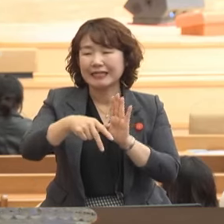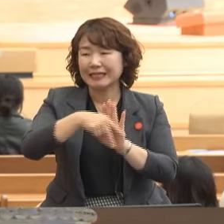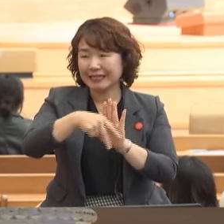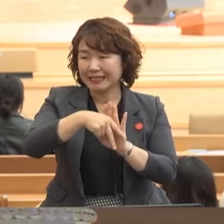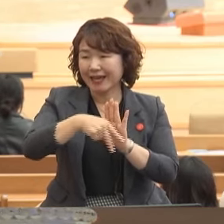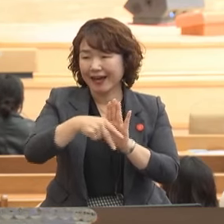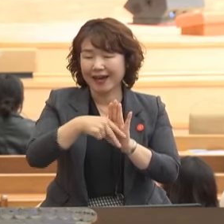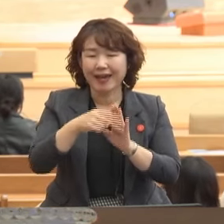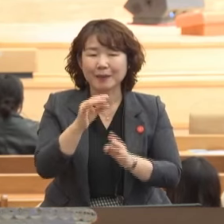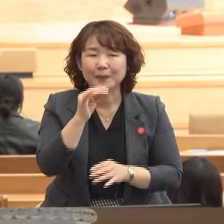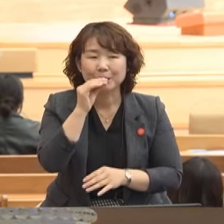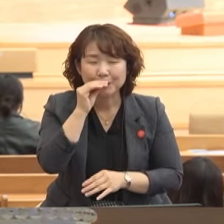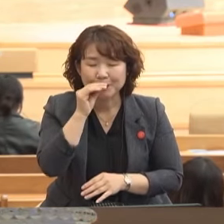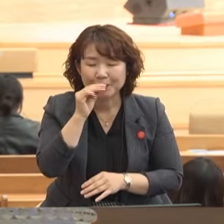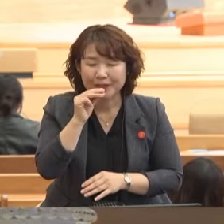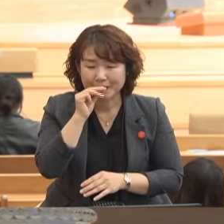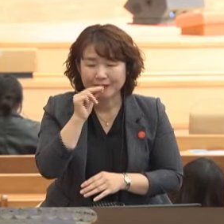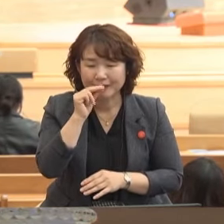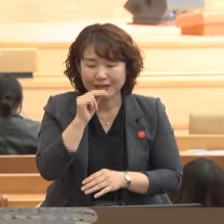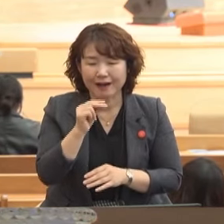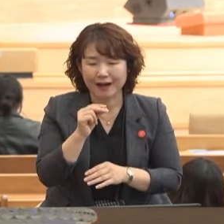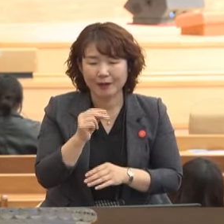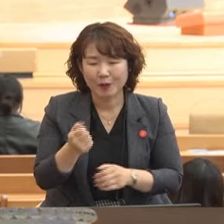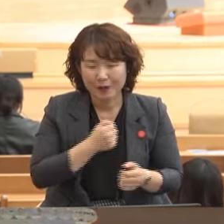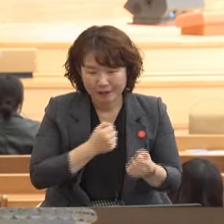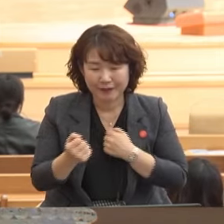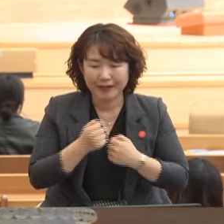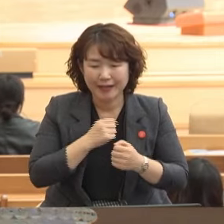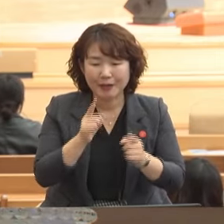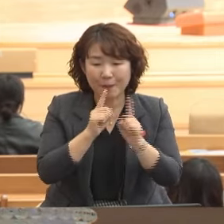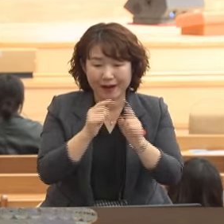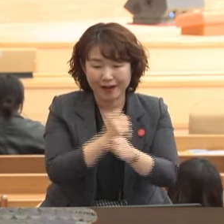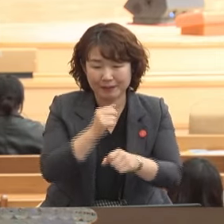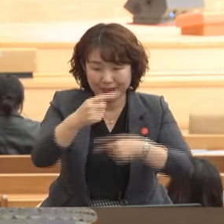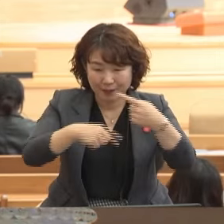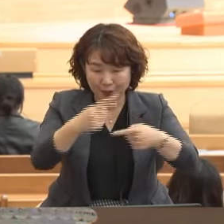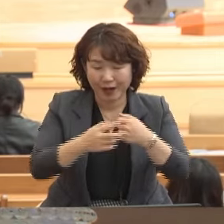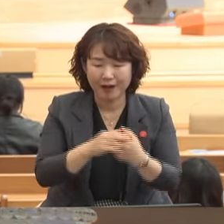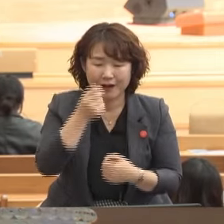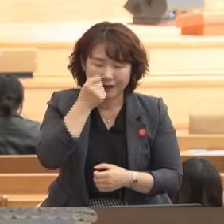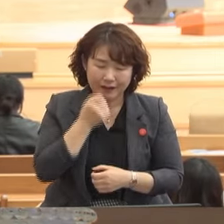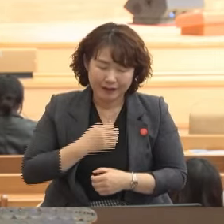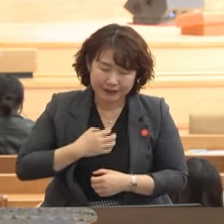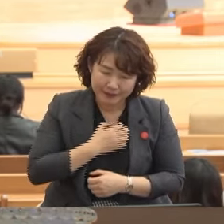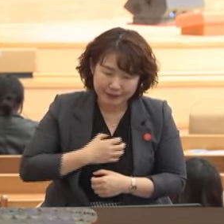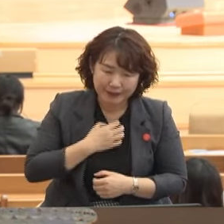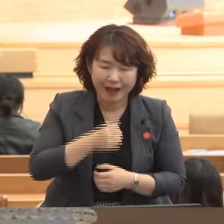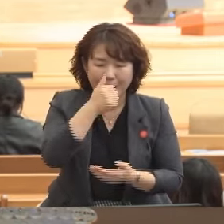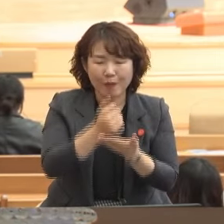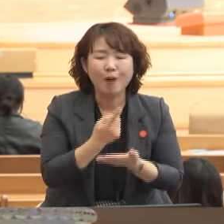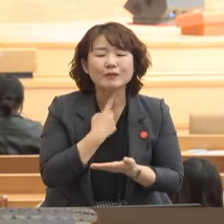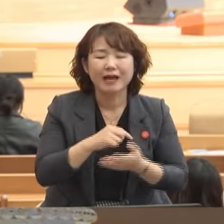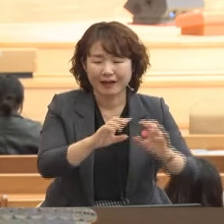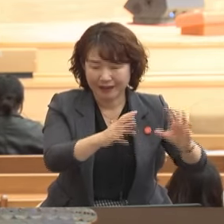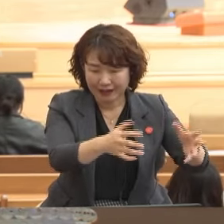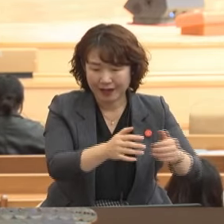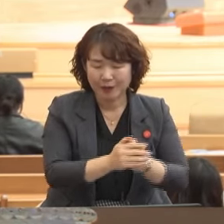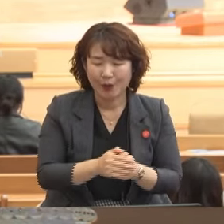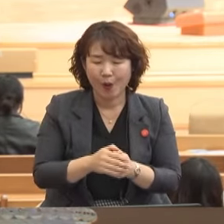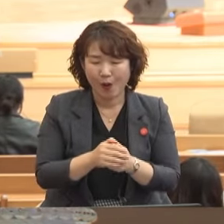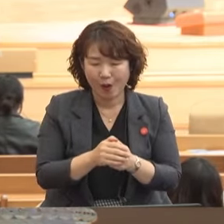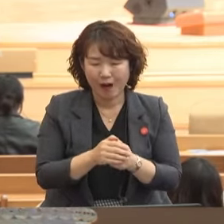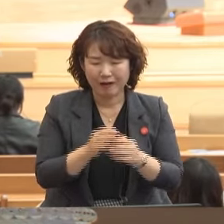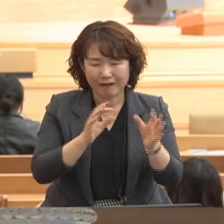성경 볼까요? 슬프다. 읽어볼까요? 시작. 슬프다, 범죄한 나라요, 허물지은